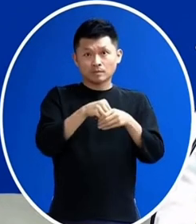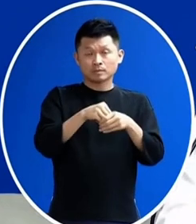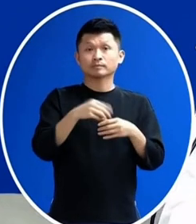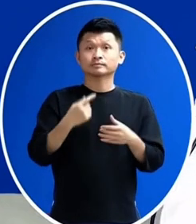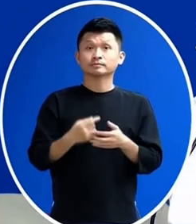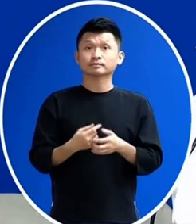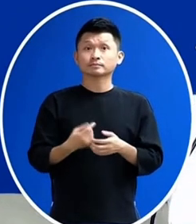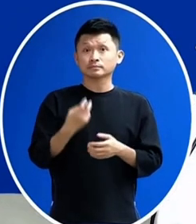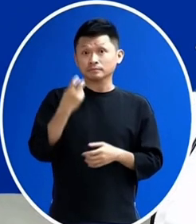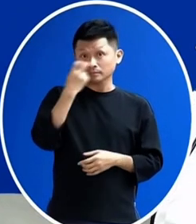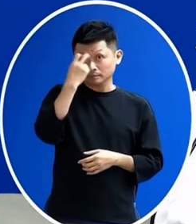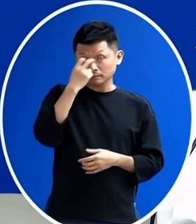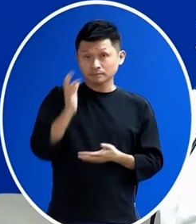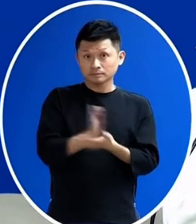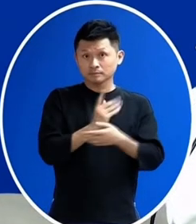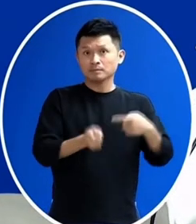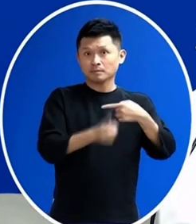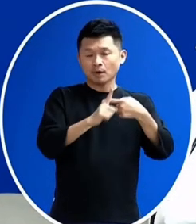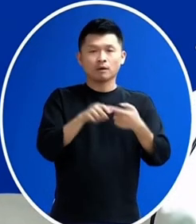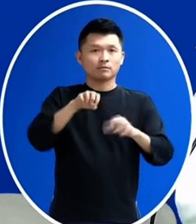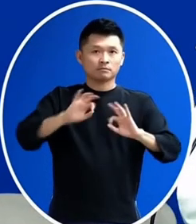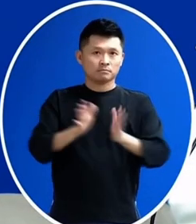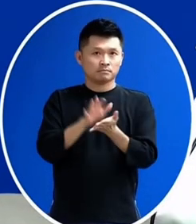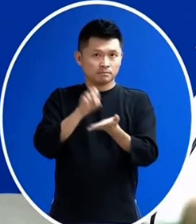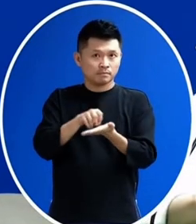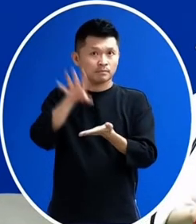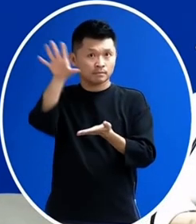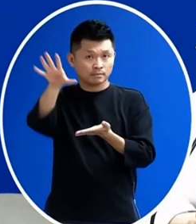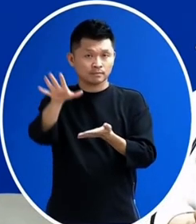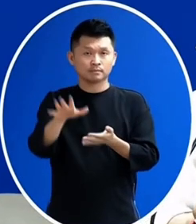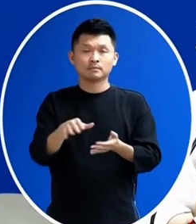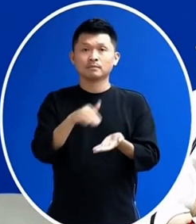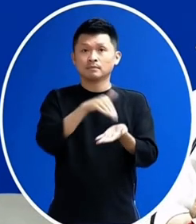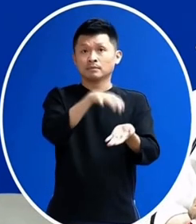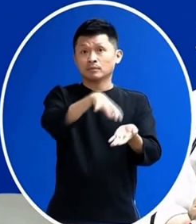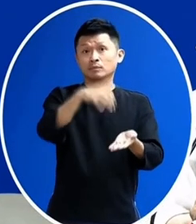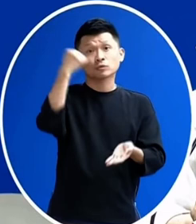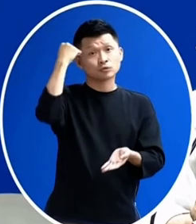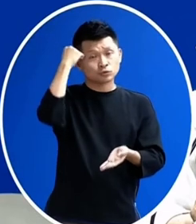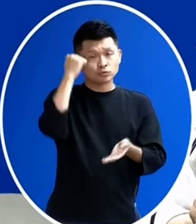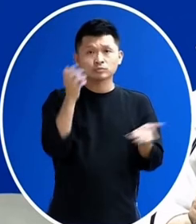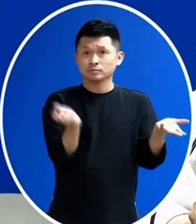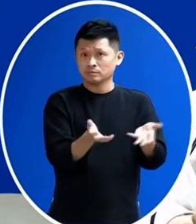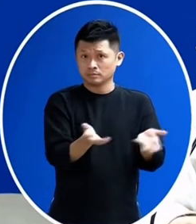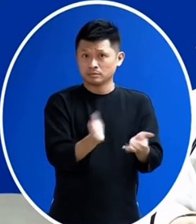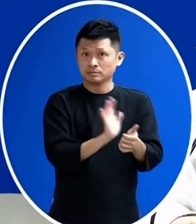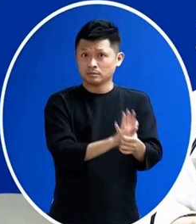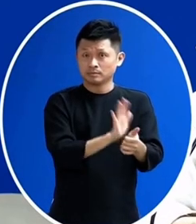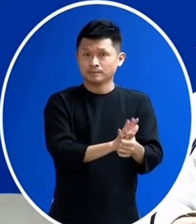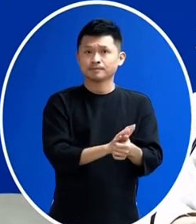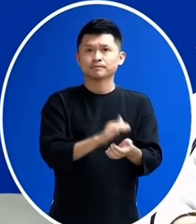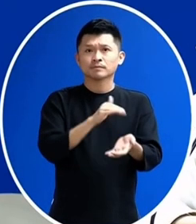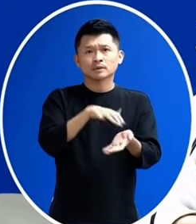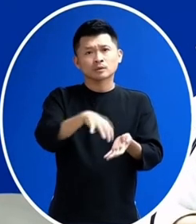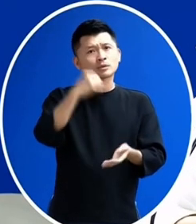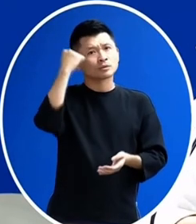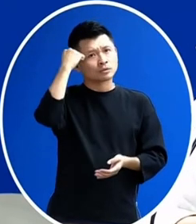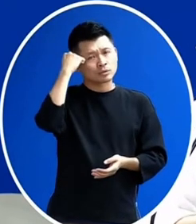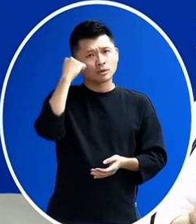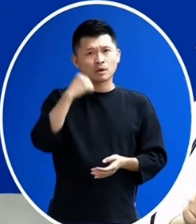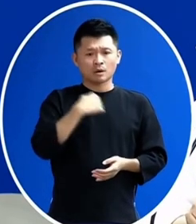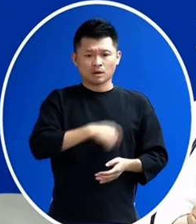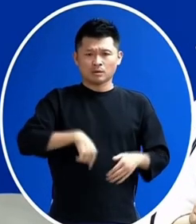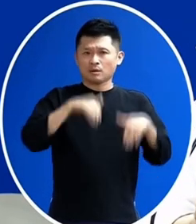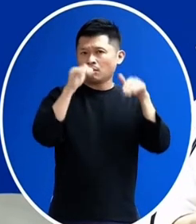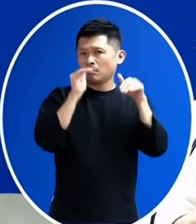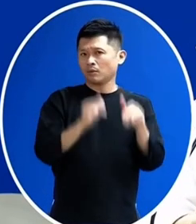筛阳性确诊，完成通报，那就收住院来继续治疗。不过住院后仍然不幸因为病况恶化